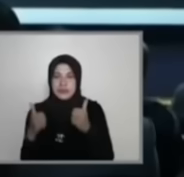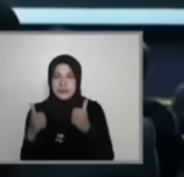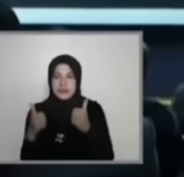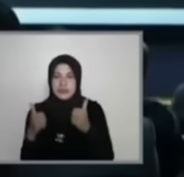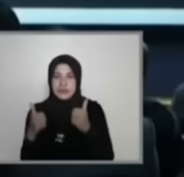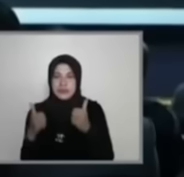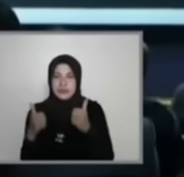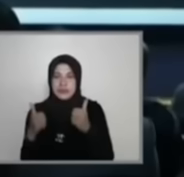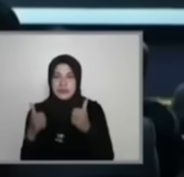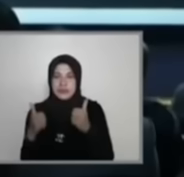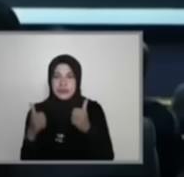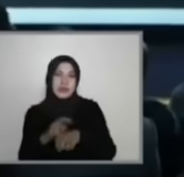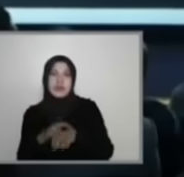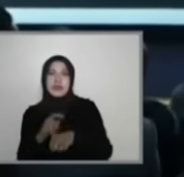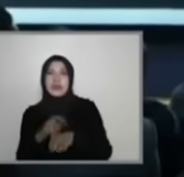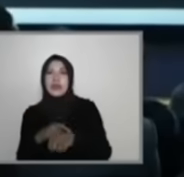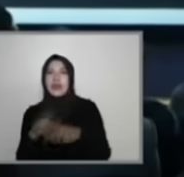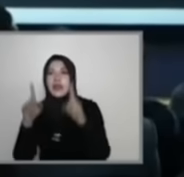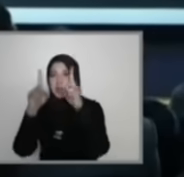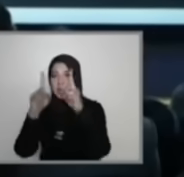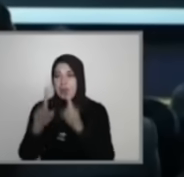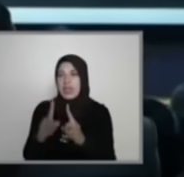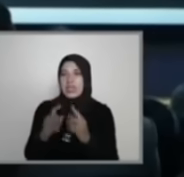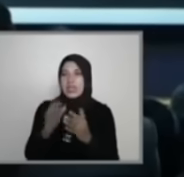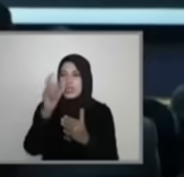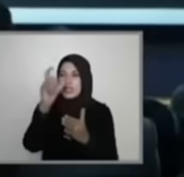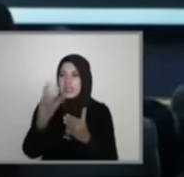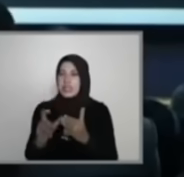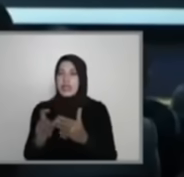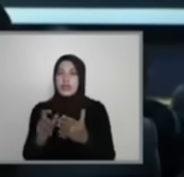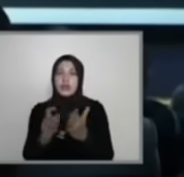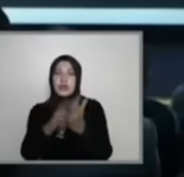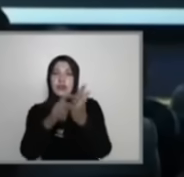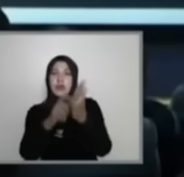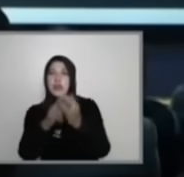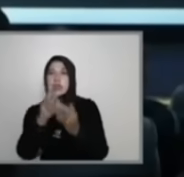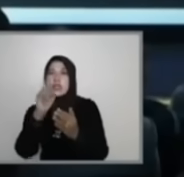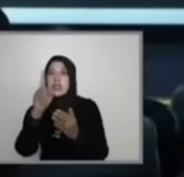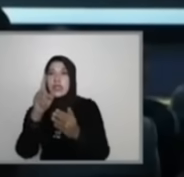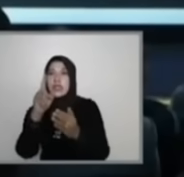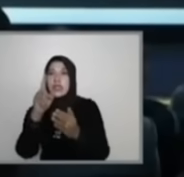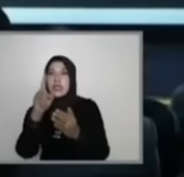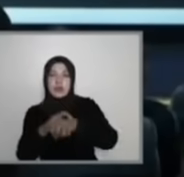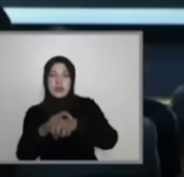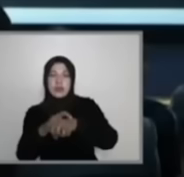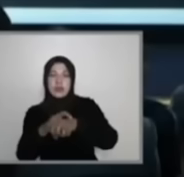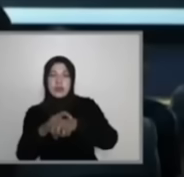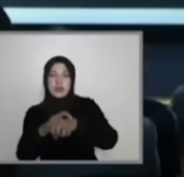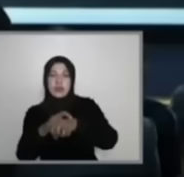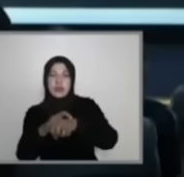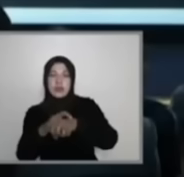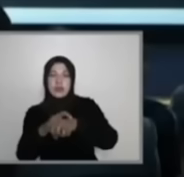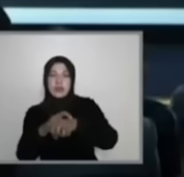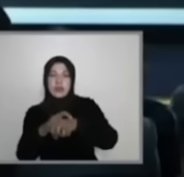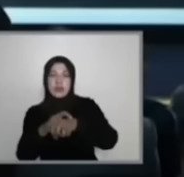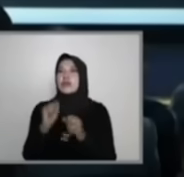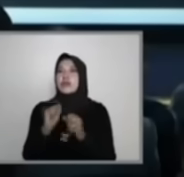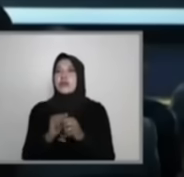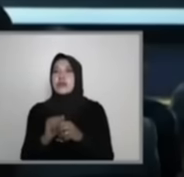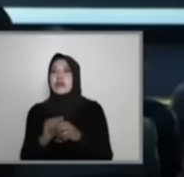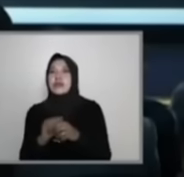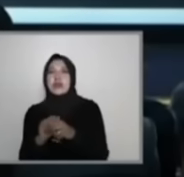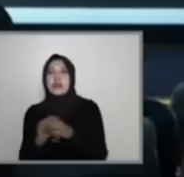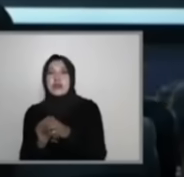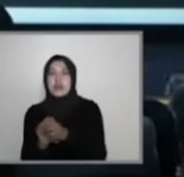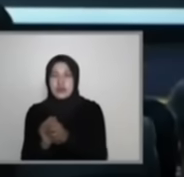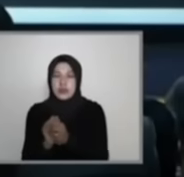tenang terlebih dahulu. Waktu untuk pasangan calon nomor urut 1 menjawab adalah 120 detik. Mohon tenang terlebih dahulu